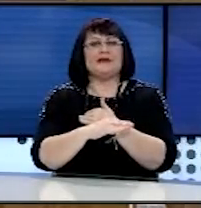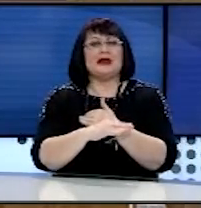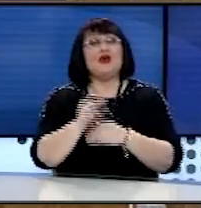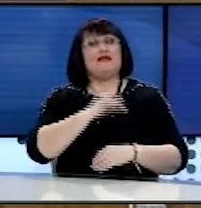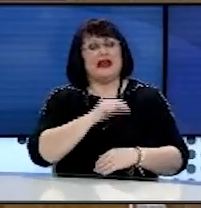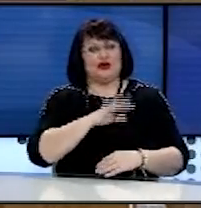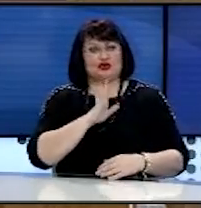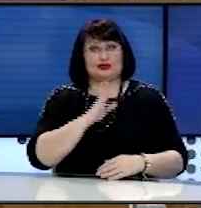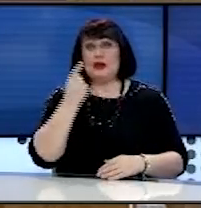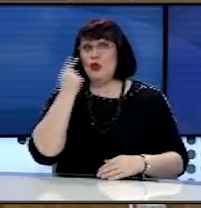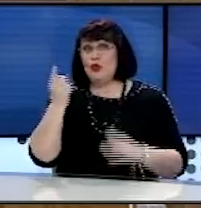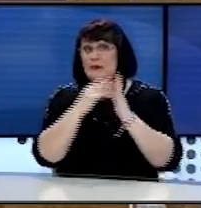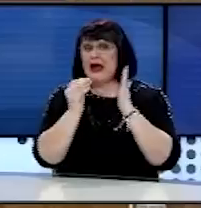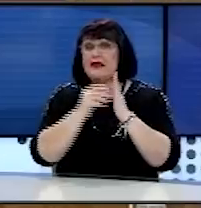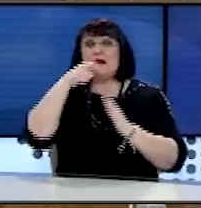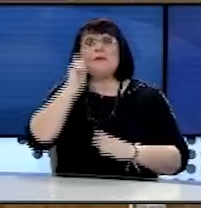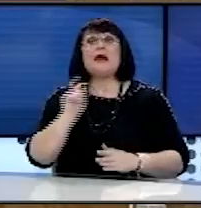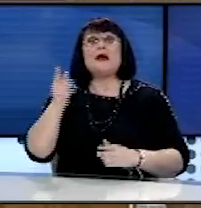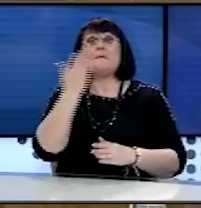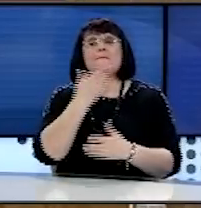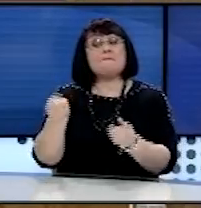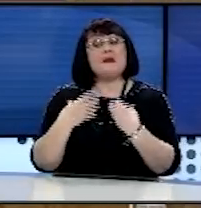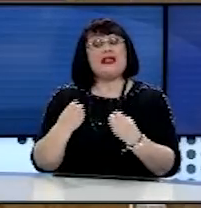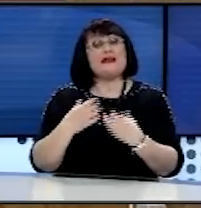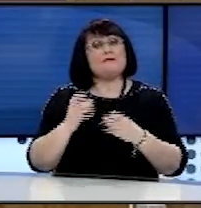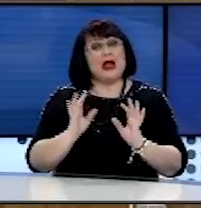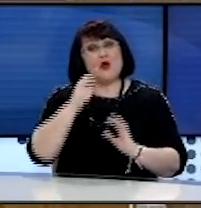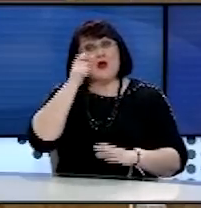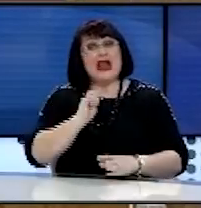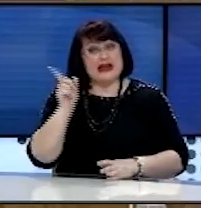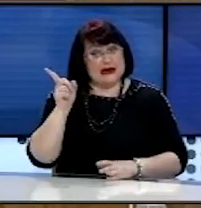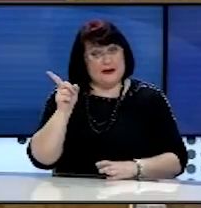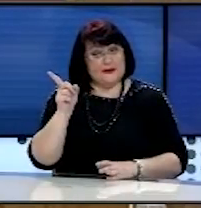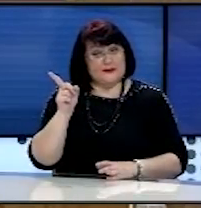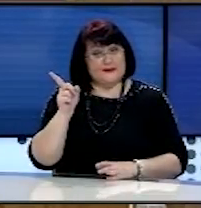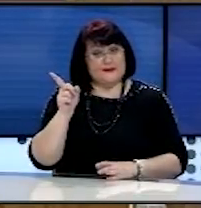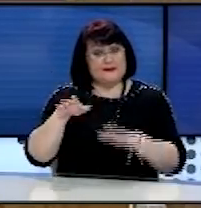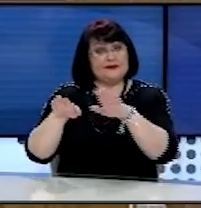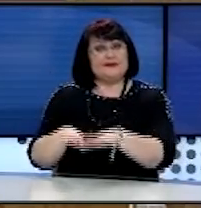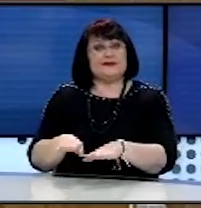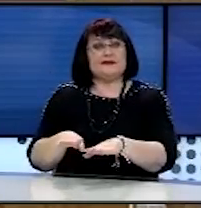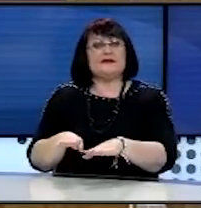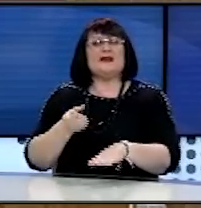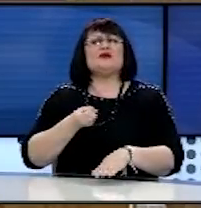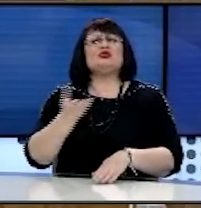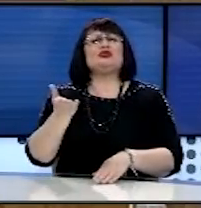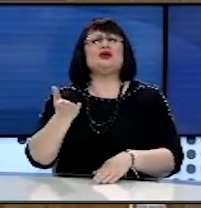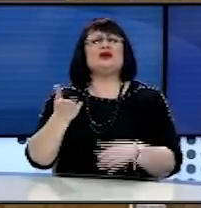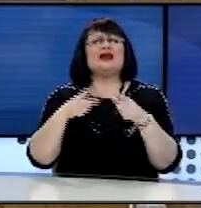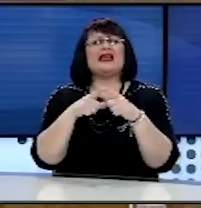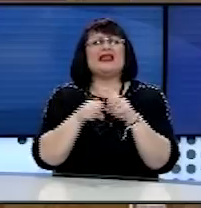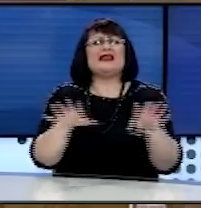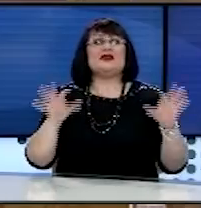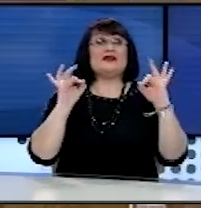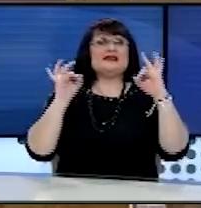Ουκρανίας είναι κάτι παραπάνω από διδακτικό. Αυτή η χώρα φιλοξενεί στο έδαφος της ένα τεράστιο δίκτυο